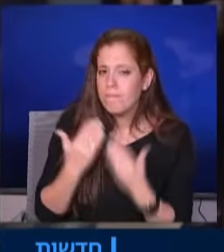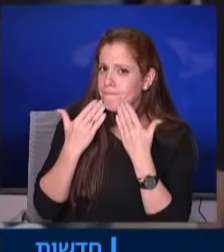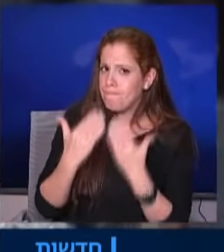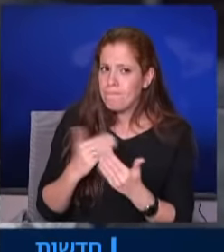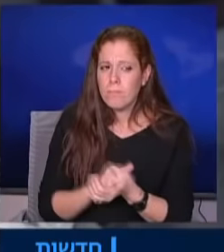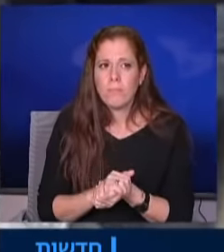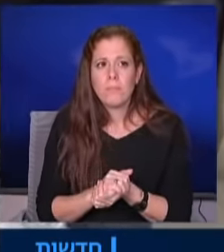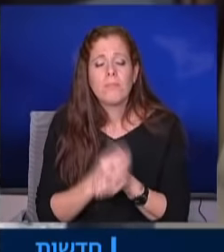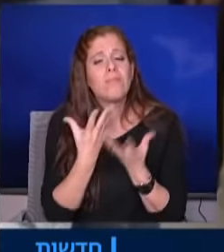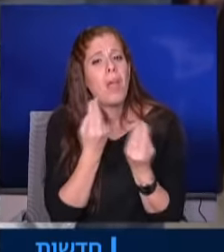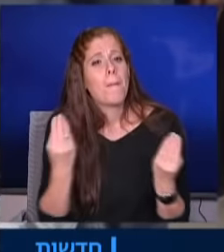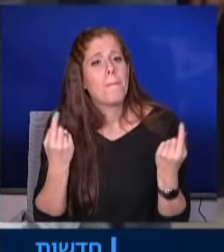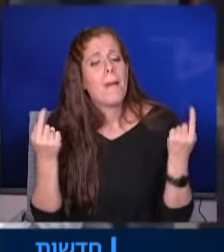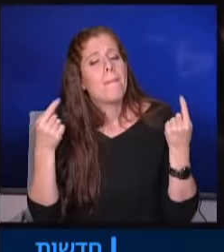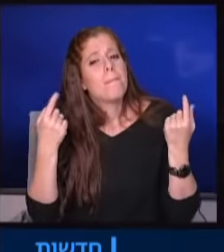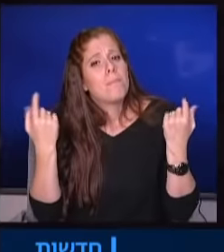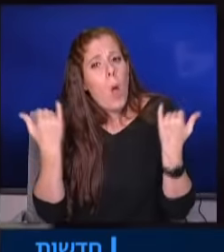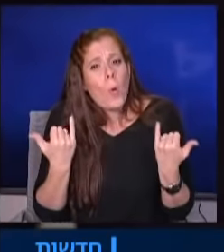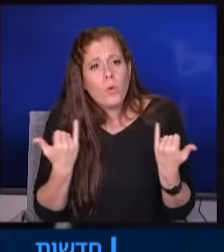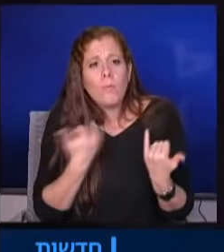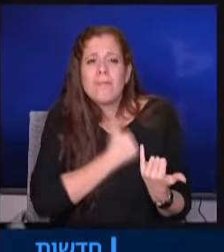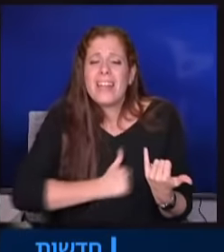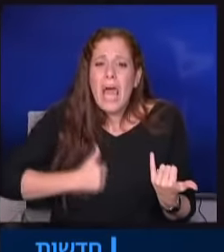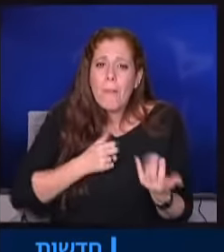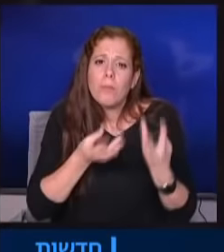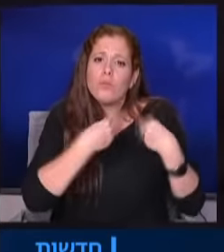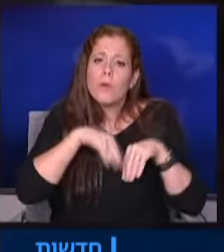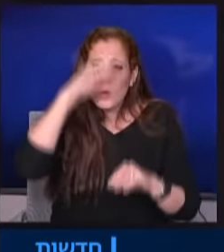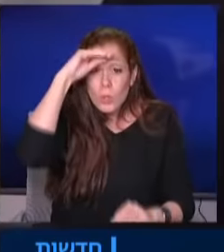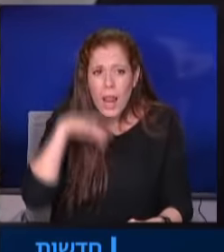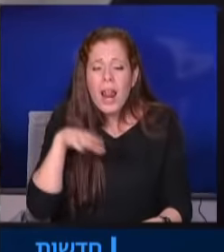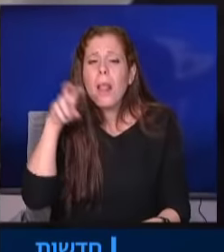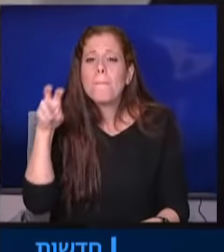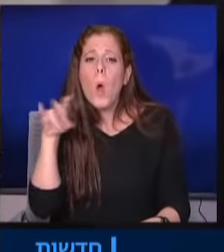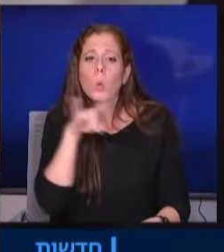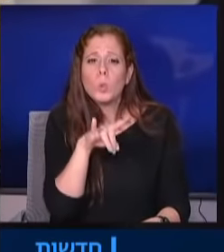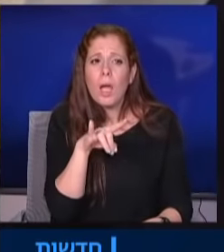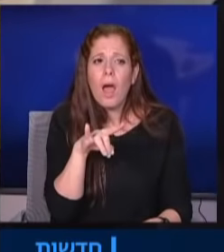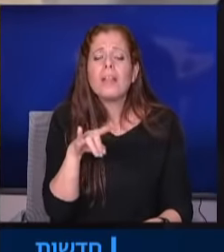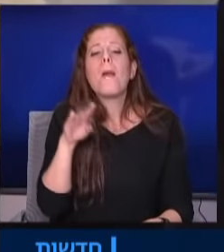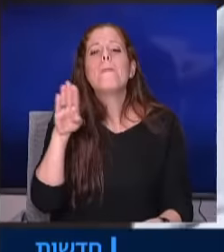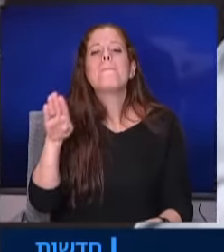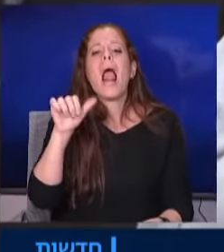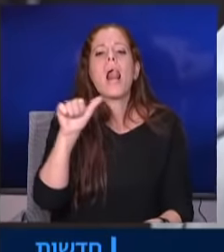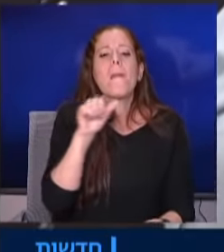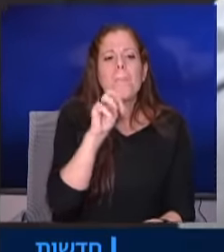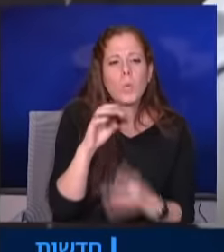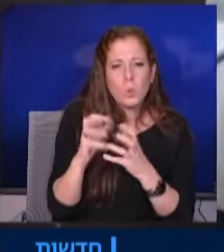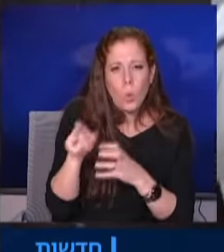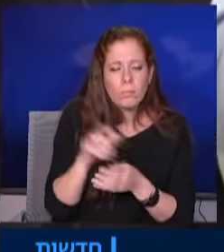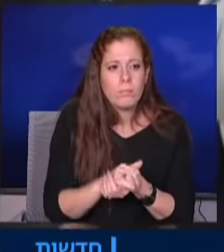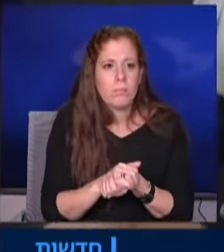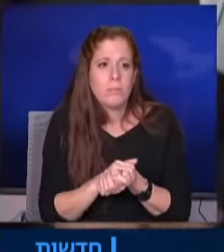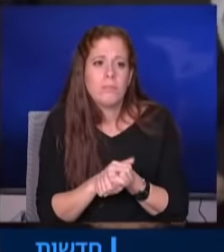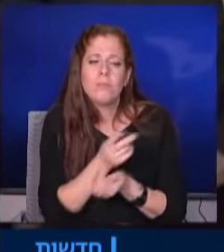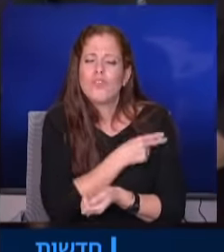רבים באו היום לנחם את משפחתו של הילד המנוח אמר חוג'יראת בביר אל-מקסור. אני מבטיח שמשטרת ישראל תהפוך כל